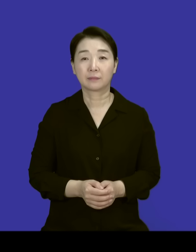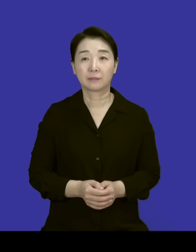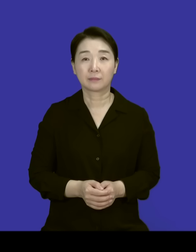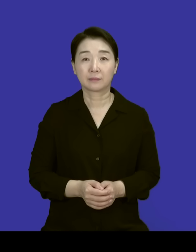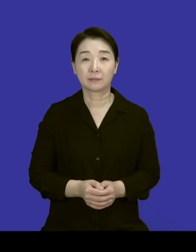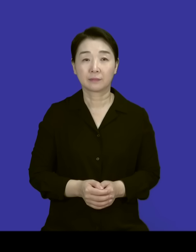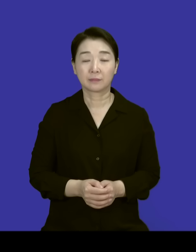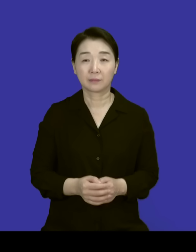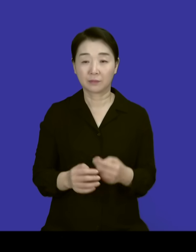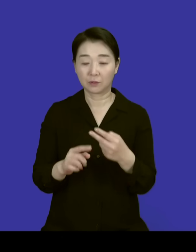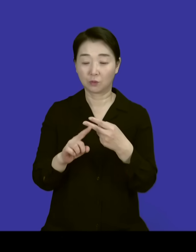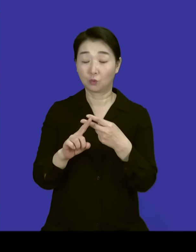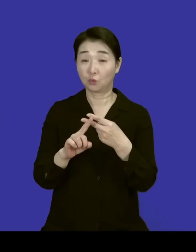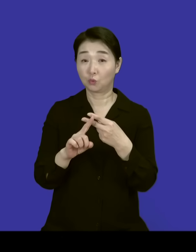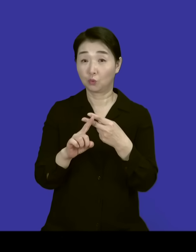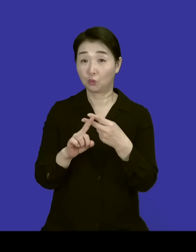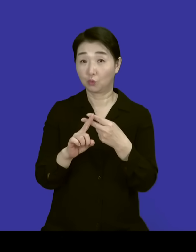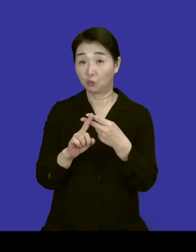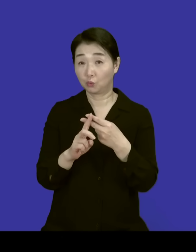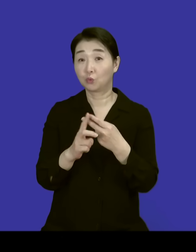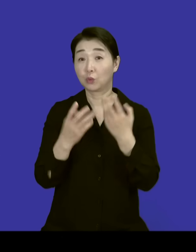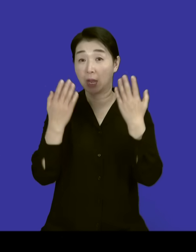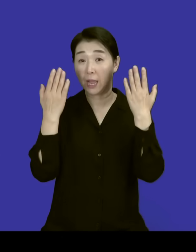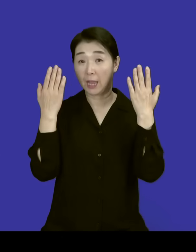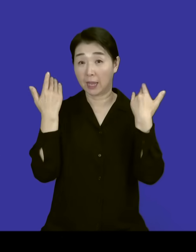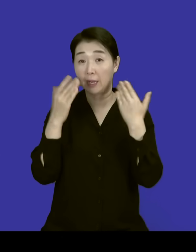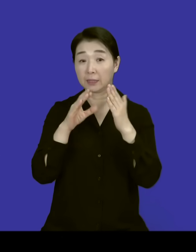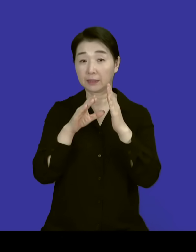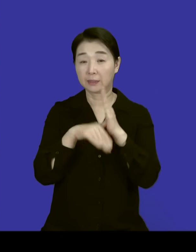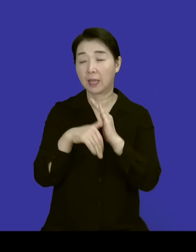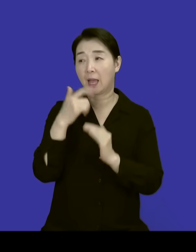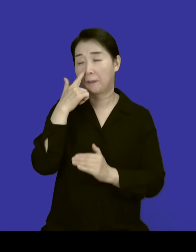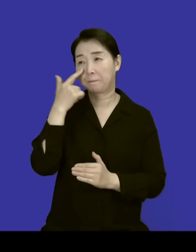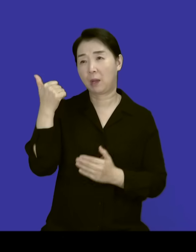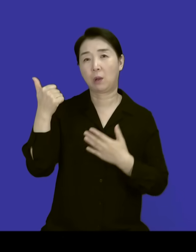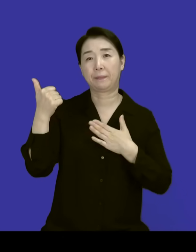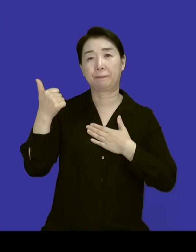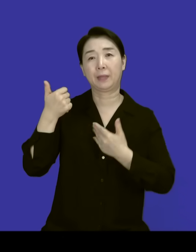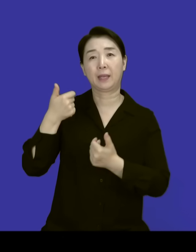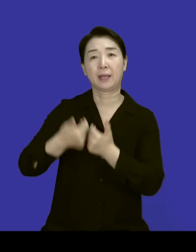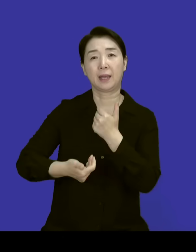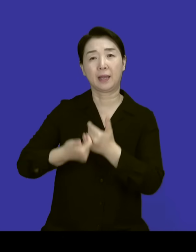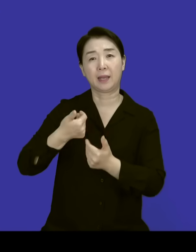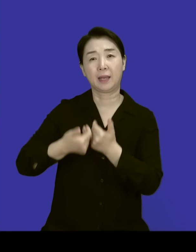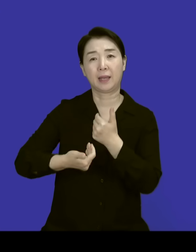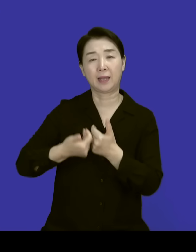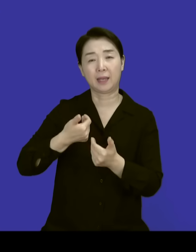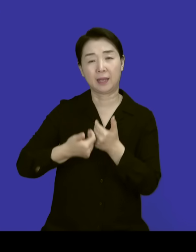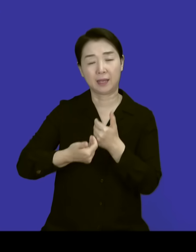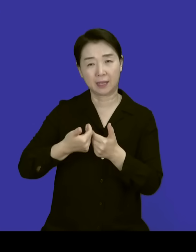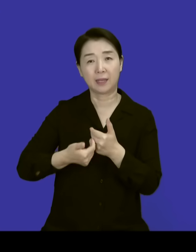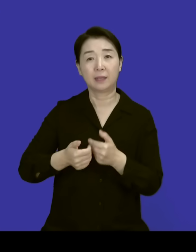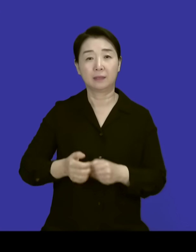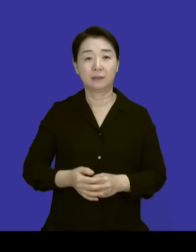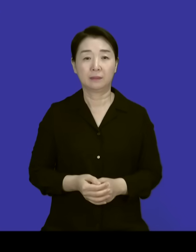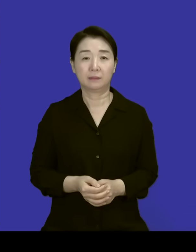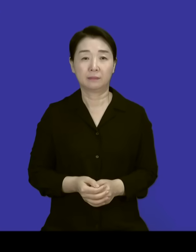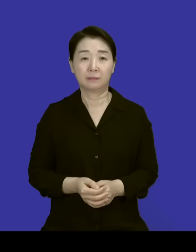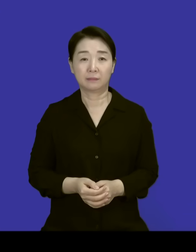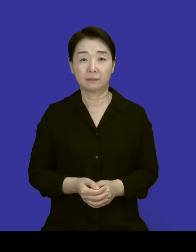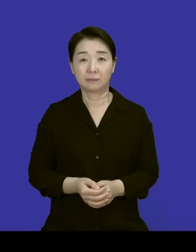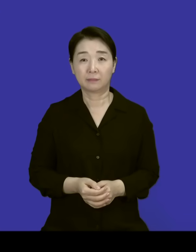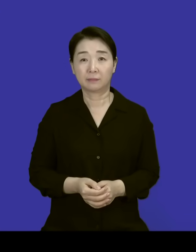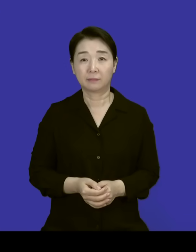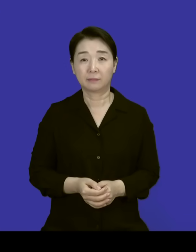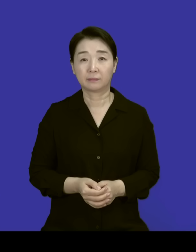중학교를 올라가고 나서요. 예. 아버지하고 이제 갈등이 심해졌어요. 제가. 아. 예. 아버지가 못하게 해서 그때 아니